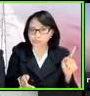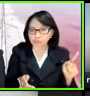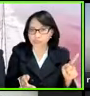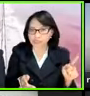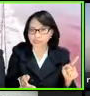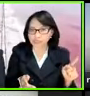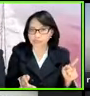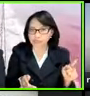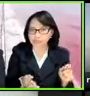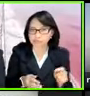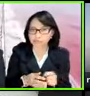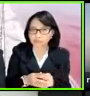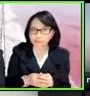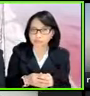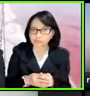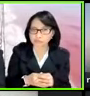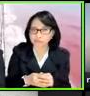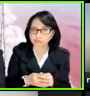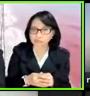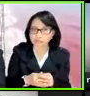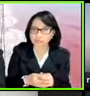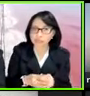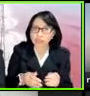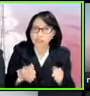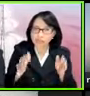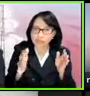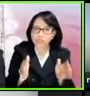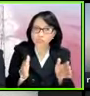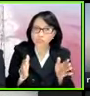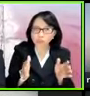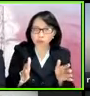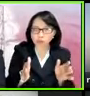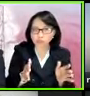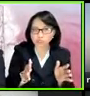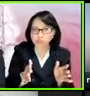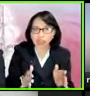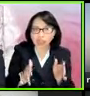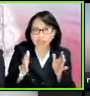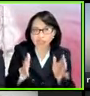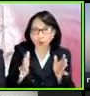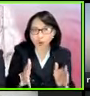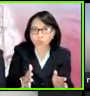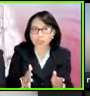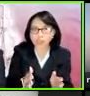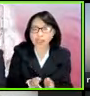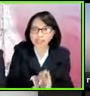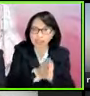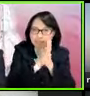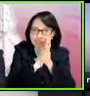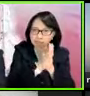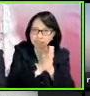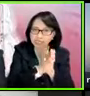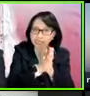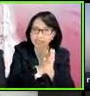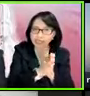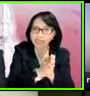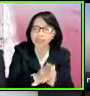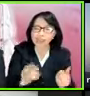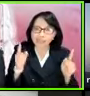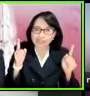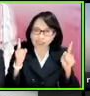di dunia ini Rasul Paulus adalah orang yang